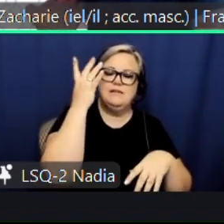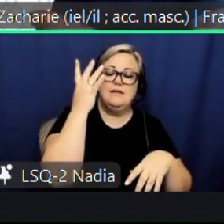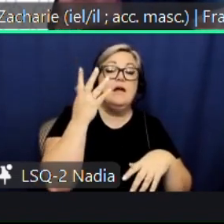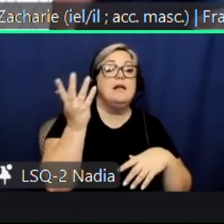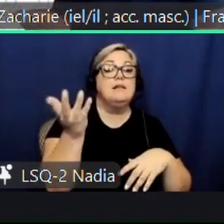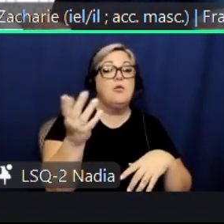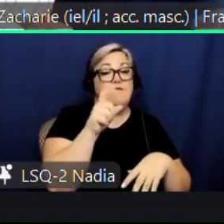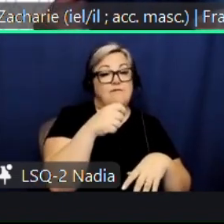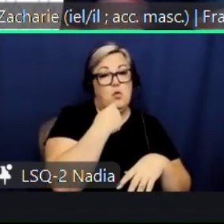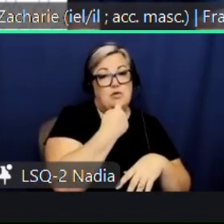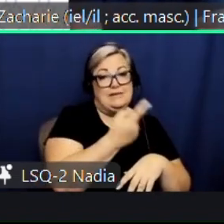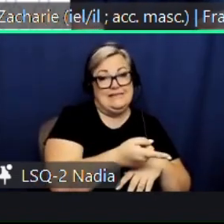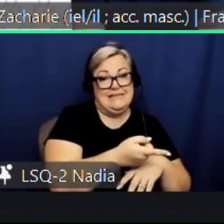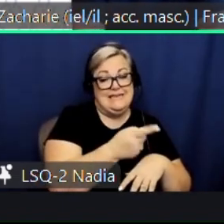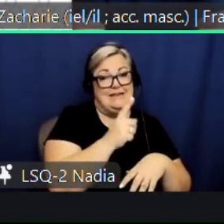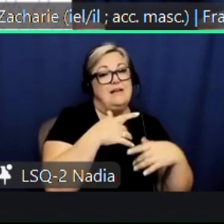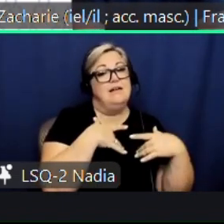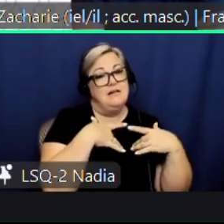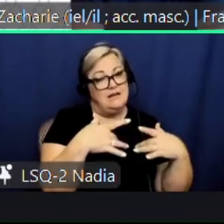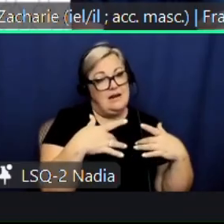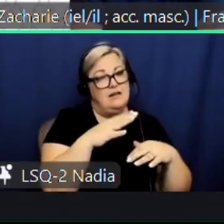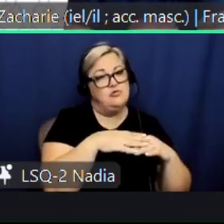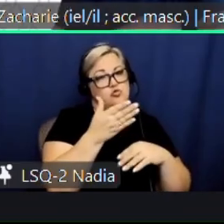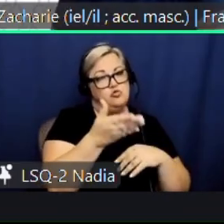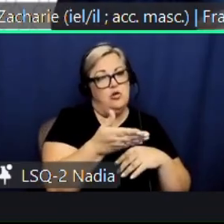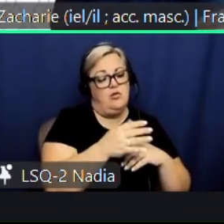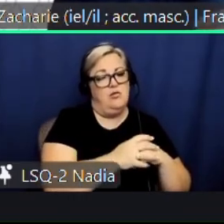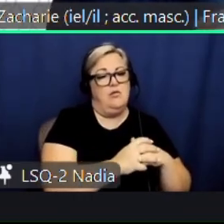important de le nommer, d'être transparent par rapport à ça.